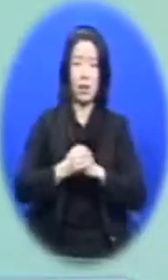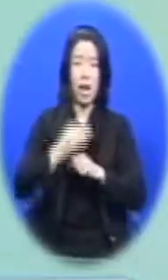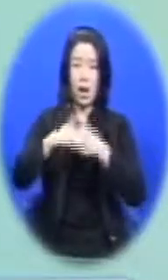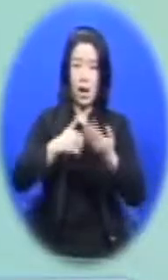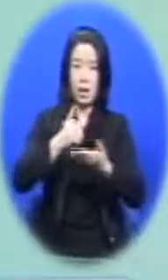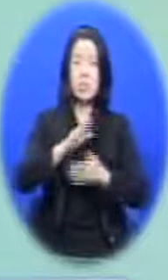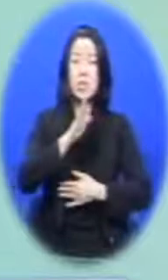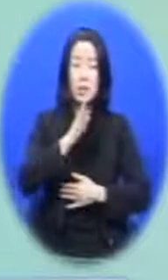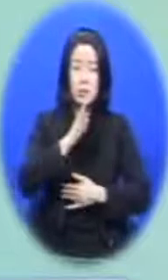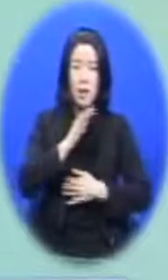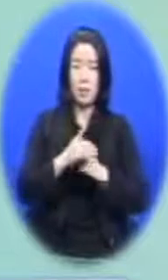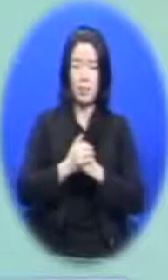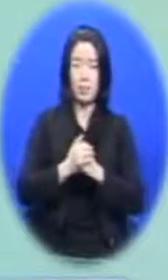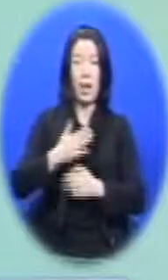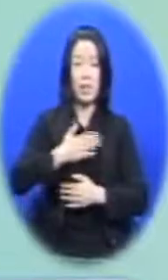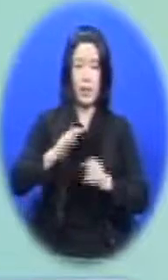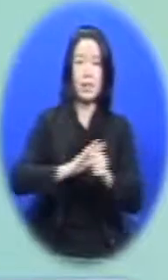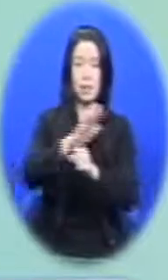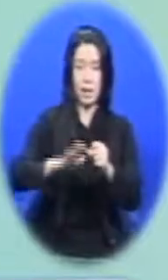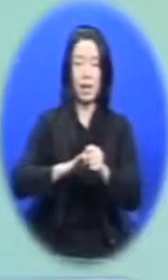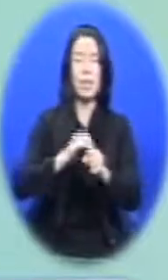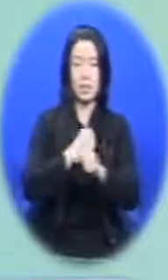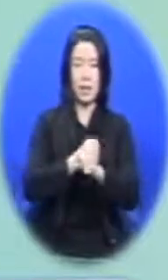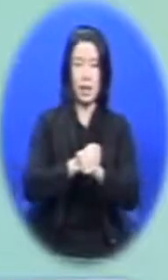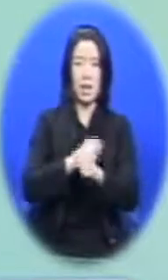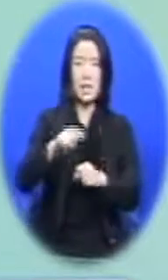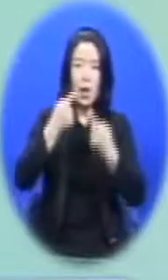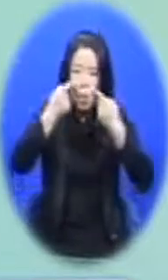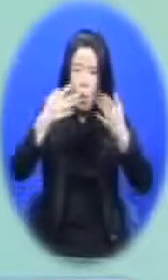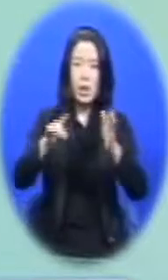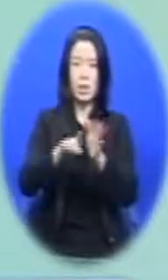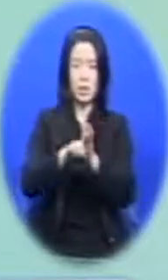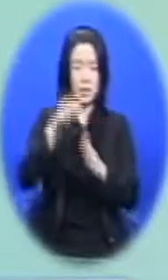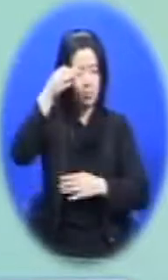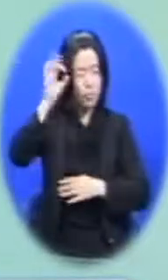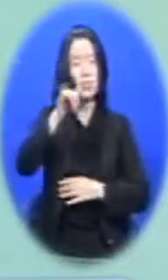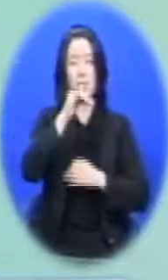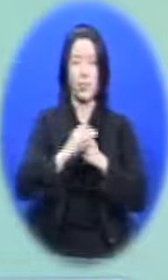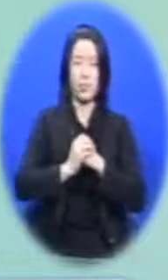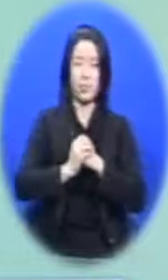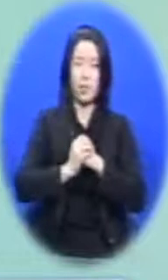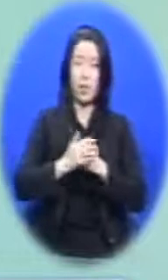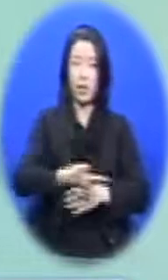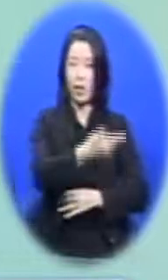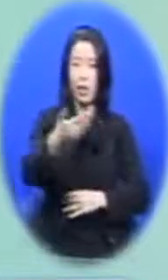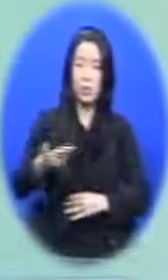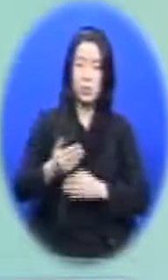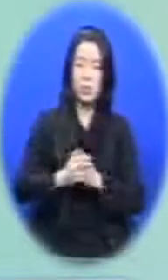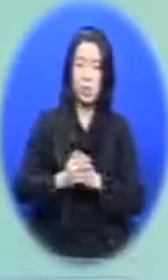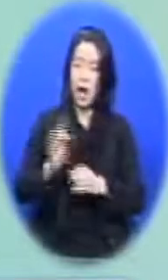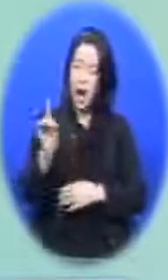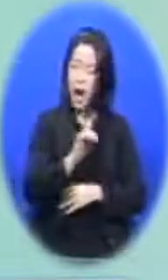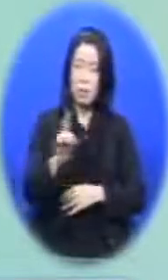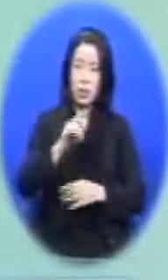하나님은 정말 나를 사랑하신다 하는 확신이 드는 거죠. 여러분,